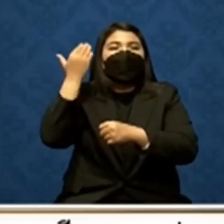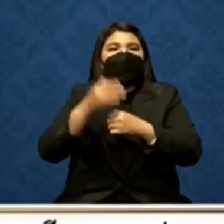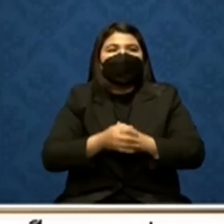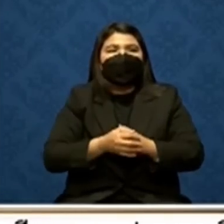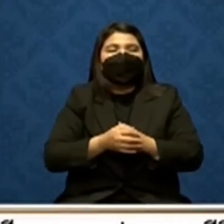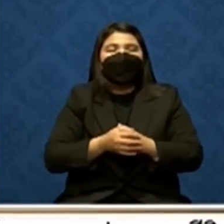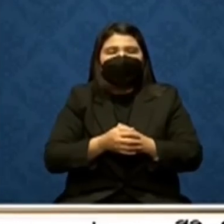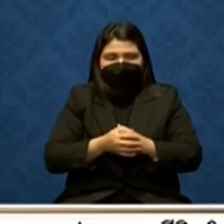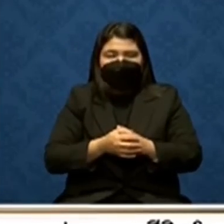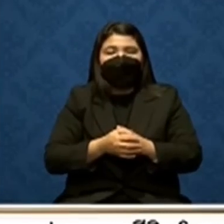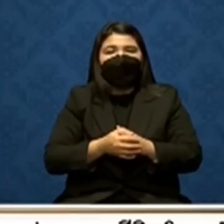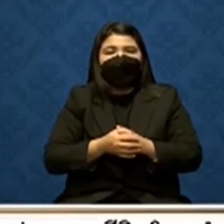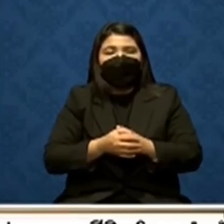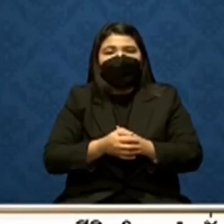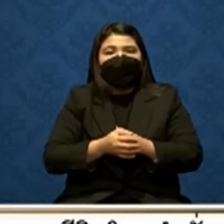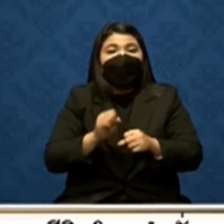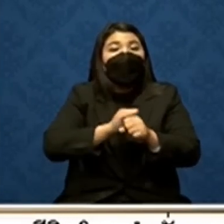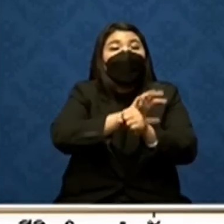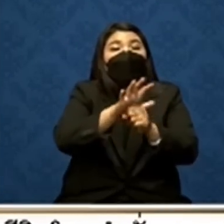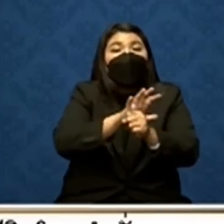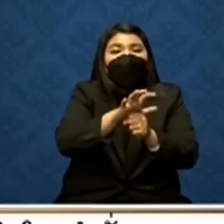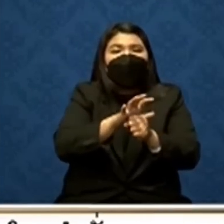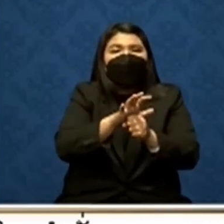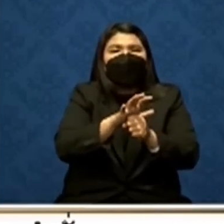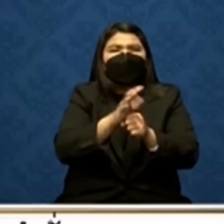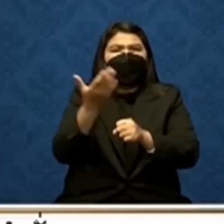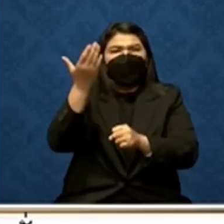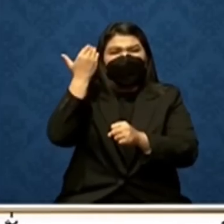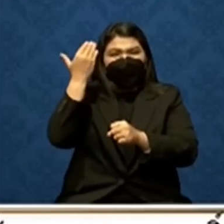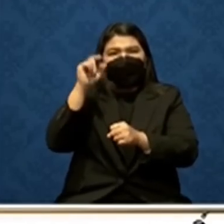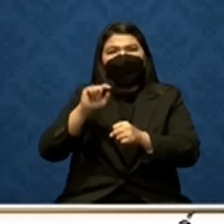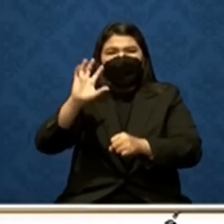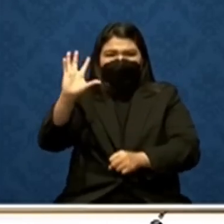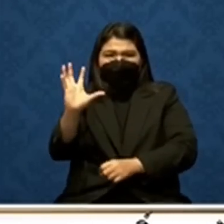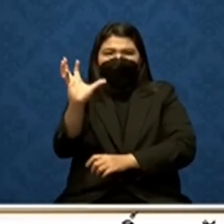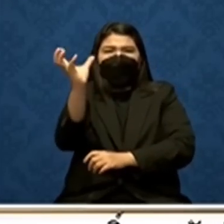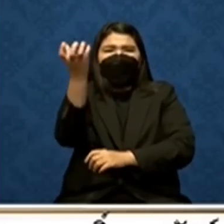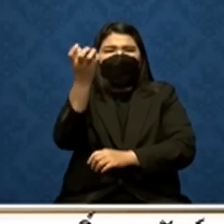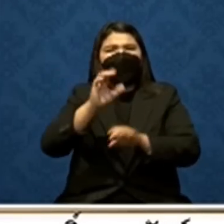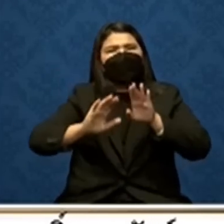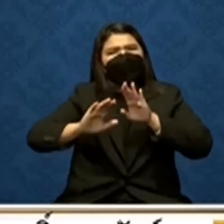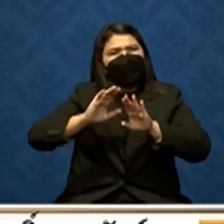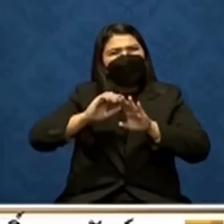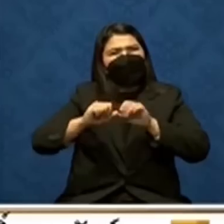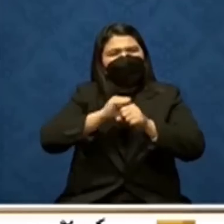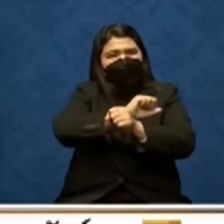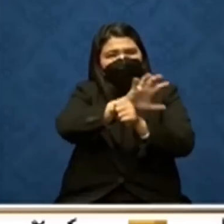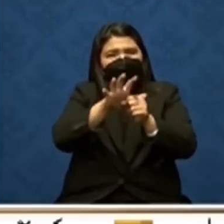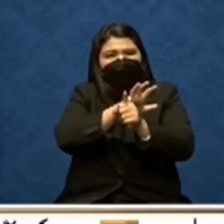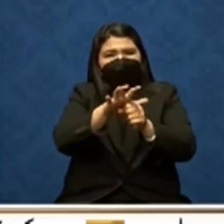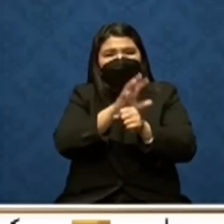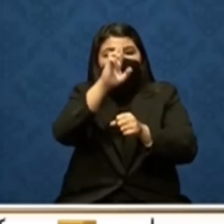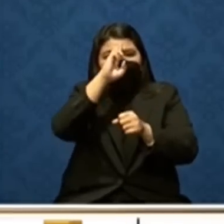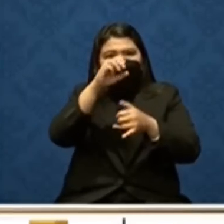จากช่วงที่พีกทสดทั่วโลกมีอัตราการติดเชื้อ